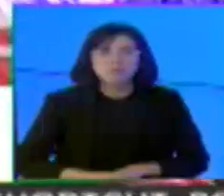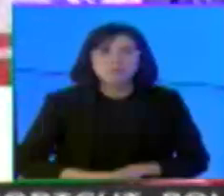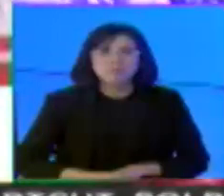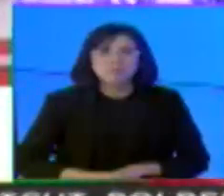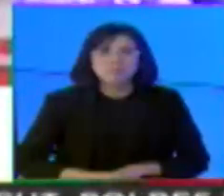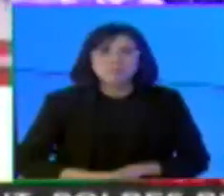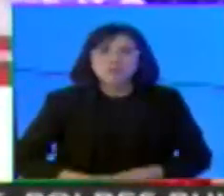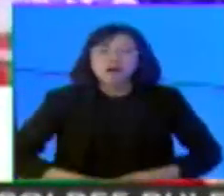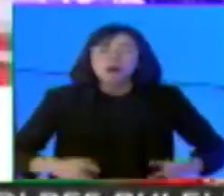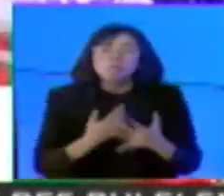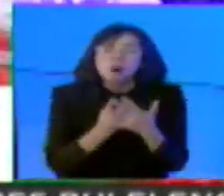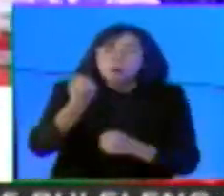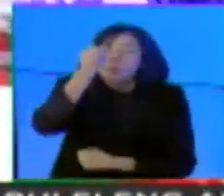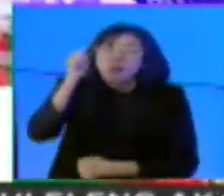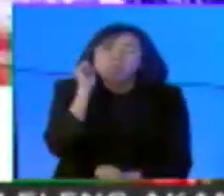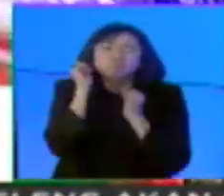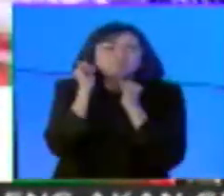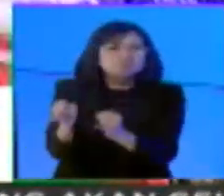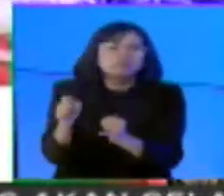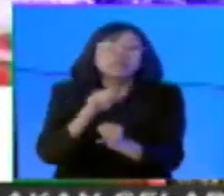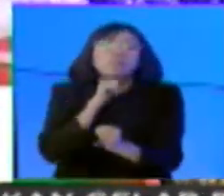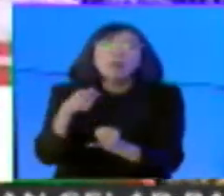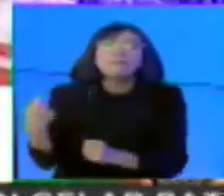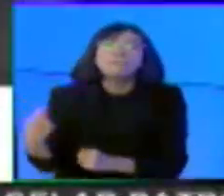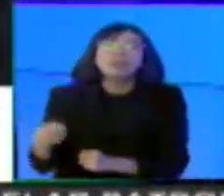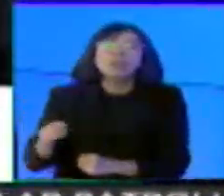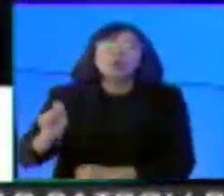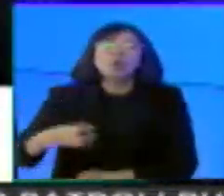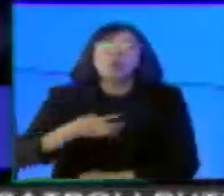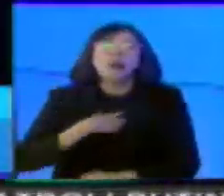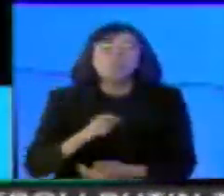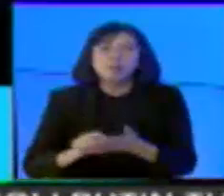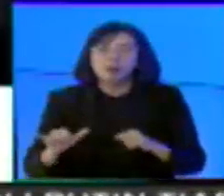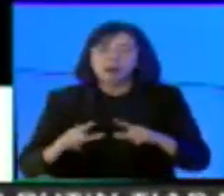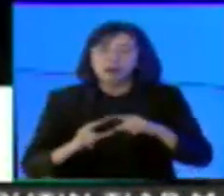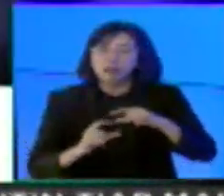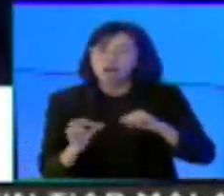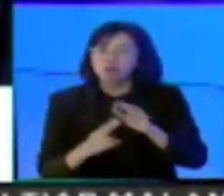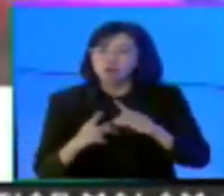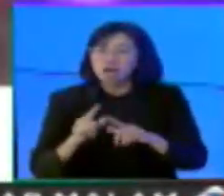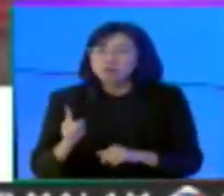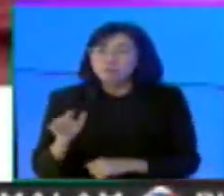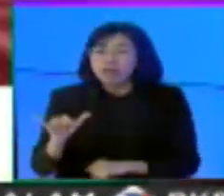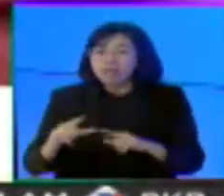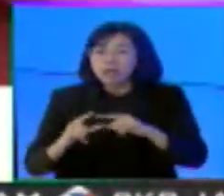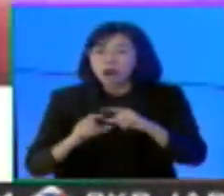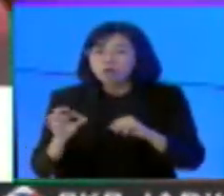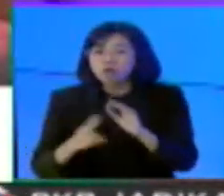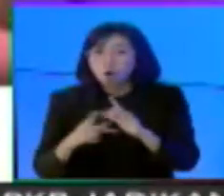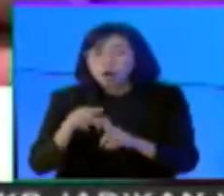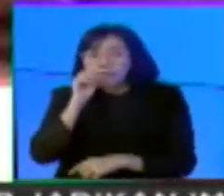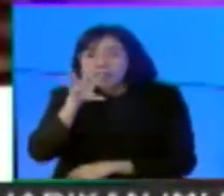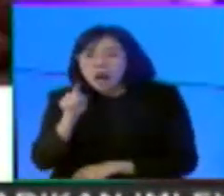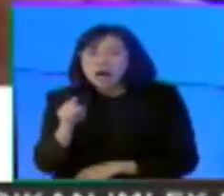Protes dan kecaman ditujukan pada Menteri Hukum dan HAM Yasona Lawli yang menyebut kejahatan lebih banyak terjadi di daerah miskin dengan contoh